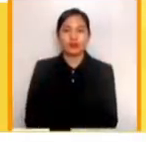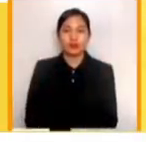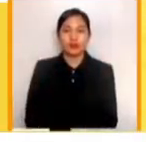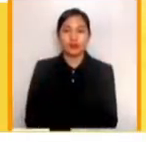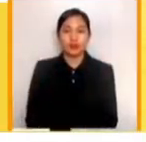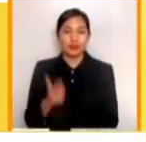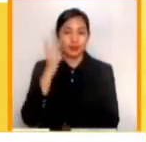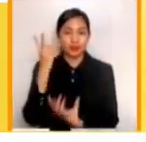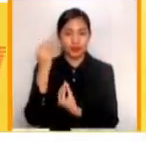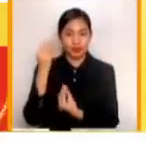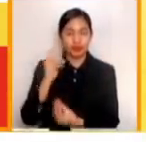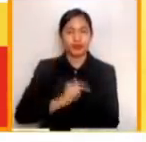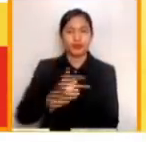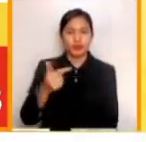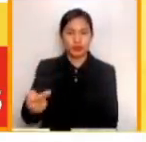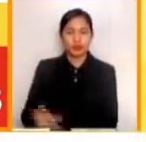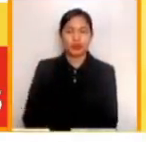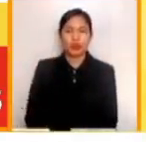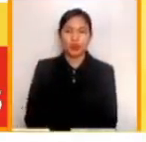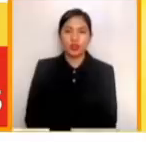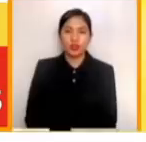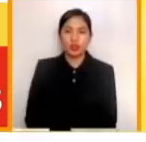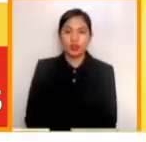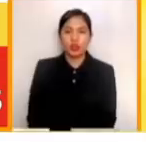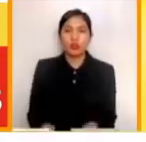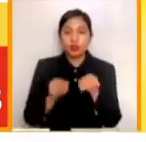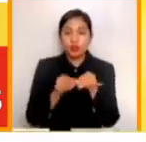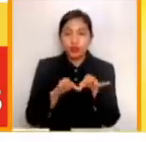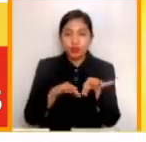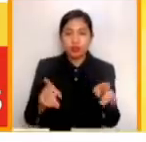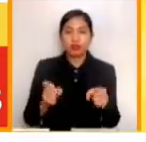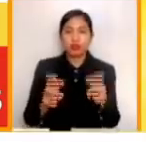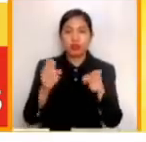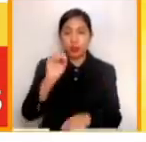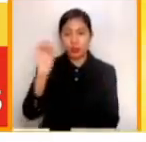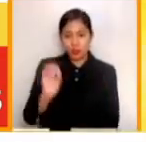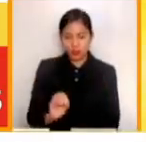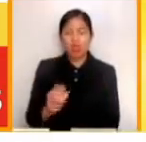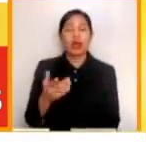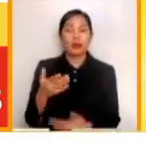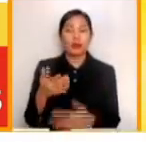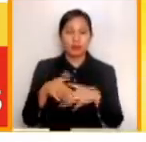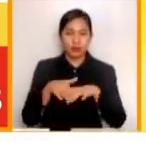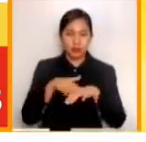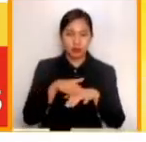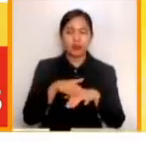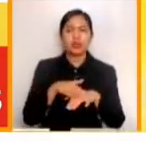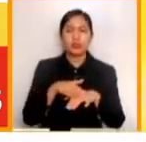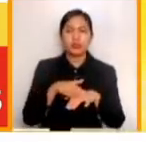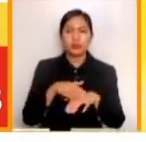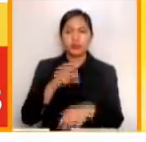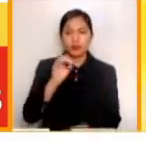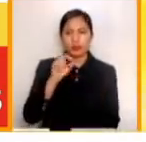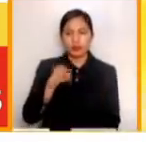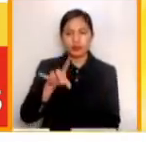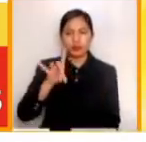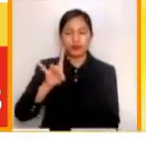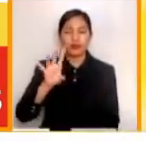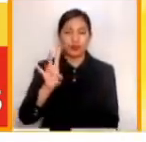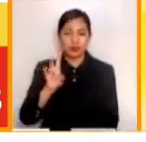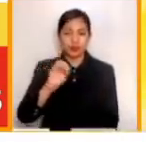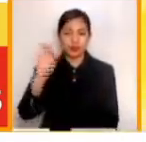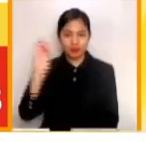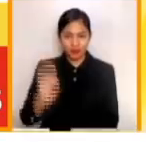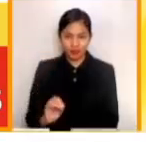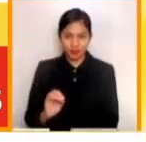Nananatiling mababa ang reproduction number o bilis ng hawahan ng COVID-19 sa Metro Manila. Nasa 0.87 na lang ito base sa datos ng Okta